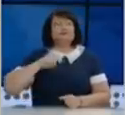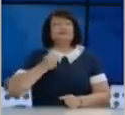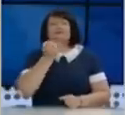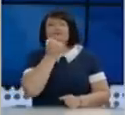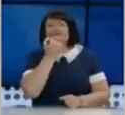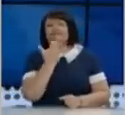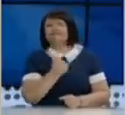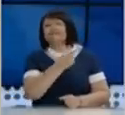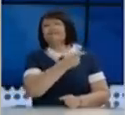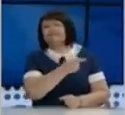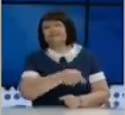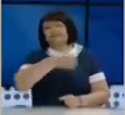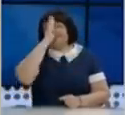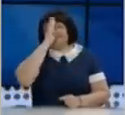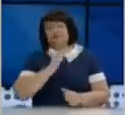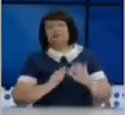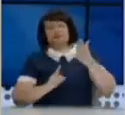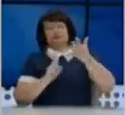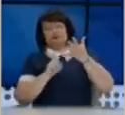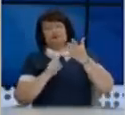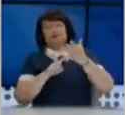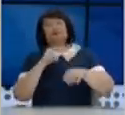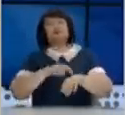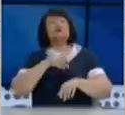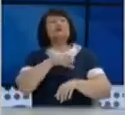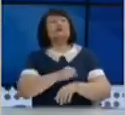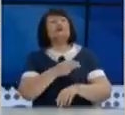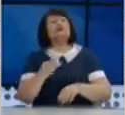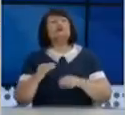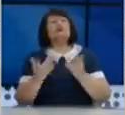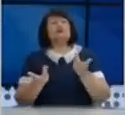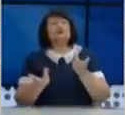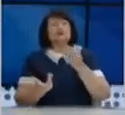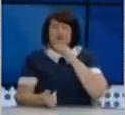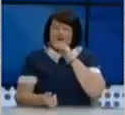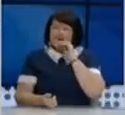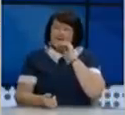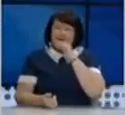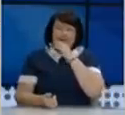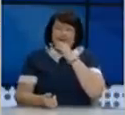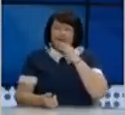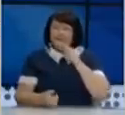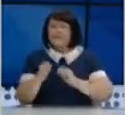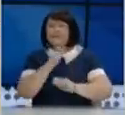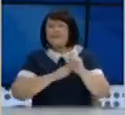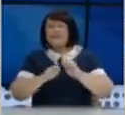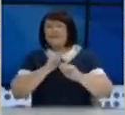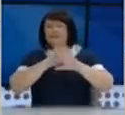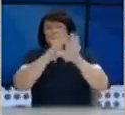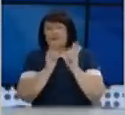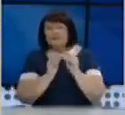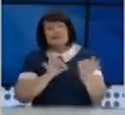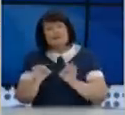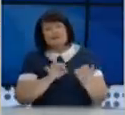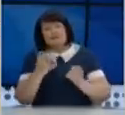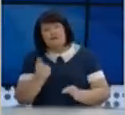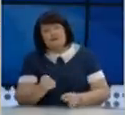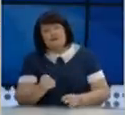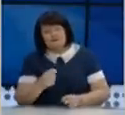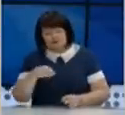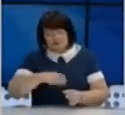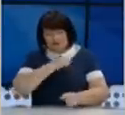χώρα. Σημείο πέμπτο. Τι γίνεται με την πρόληψη? Έχετε καταρτήσει ένα ολοκληρωμένο σχέδιο? Η φετινή